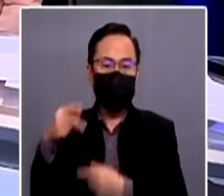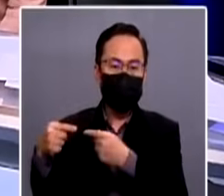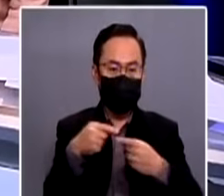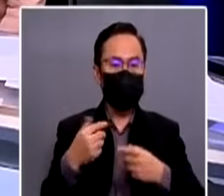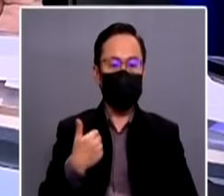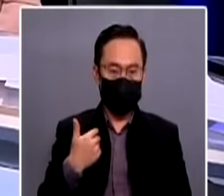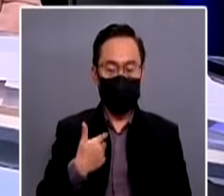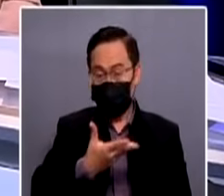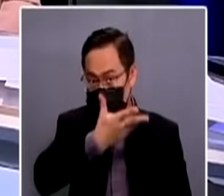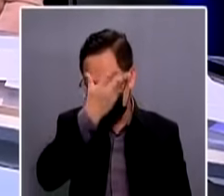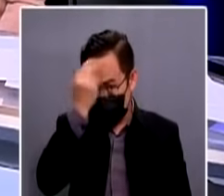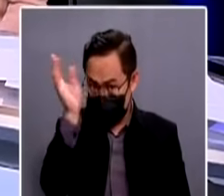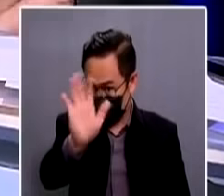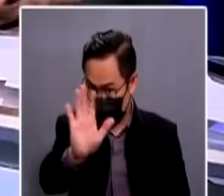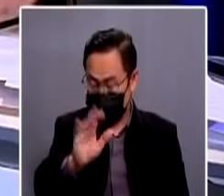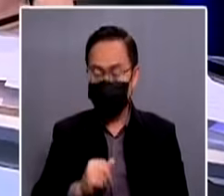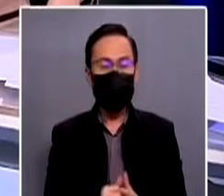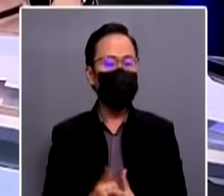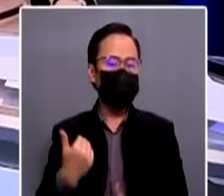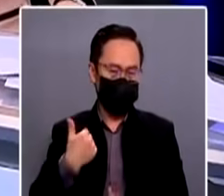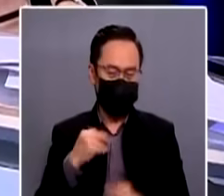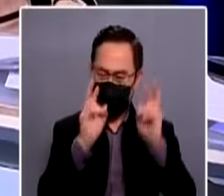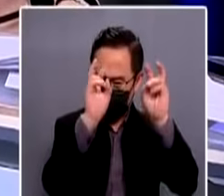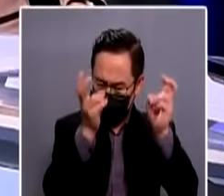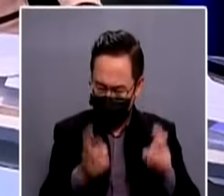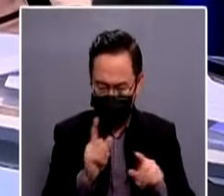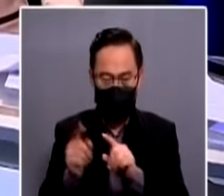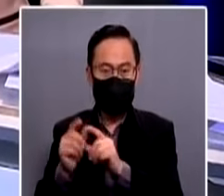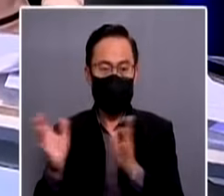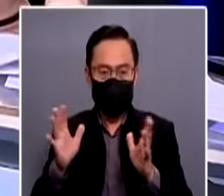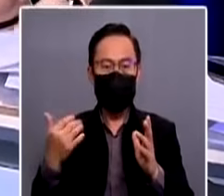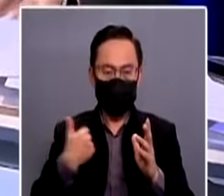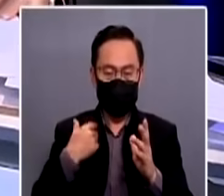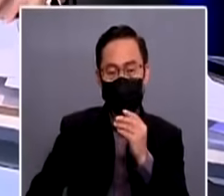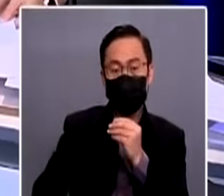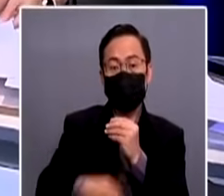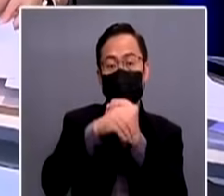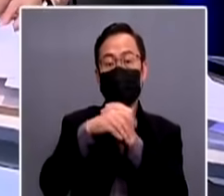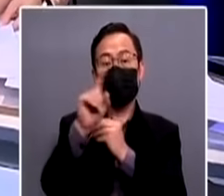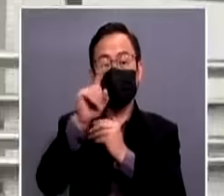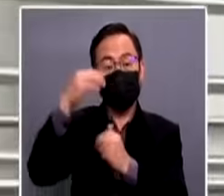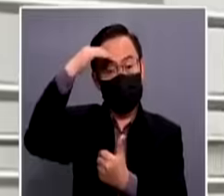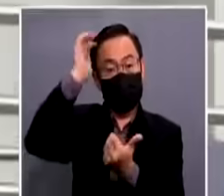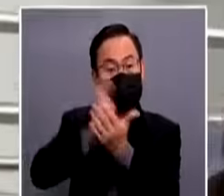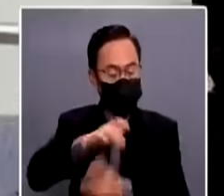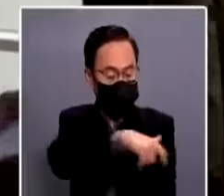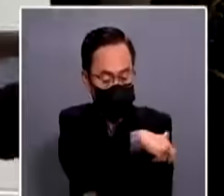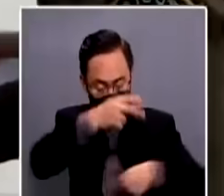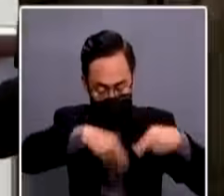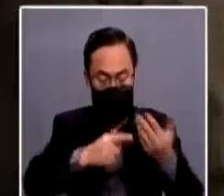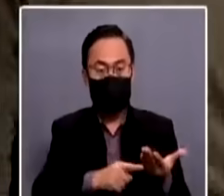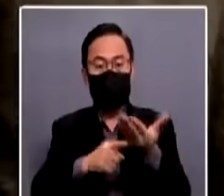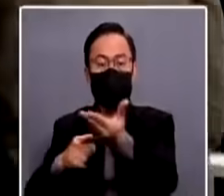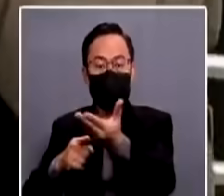แรกๆแต่ว่าเราลืมไม่ได้นะคุณผู้ชมคะเพราะว่ามันมีหลายประเด็นที่ต้องตามต่อนะคะวันนี้มีความคืบหน้าค่ะเพราะว่าทางกองปราบนะคะได้ยื่นคำร้อง